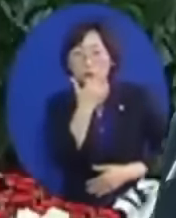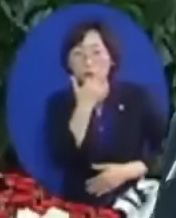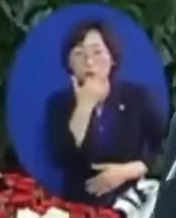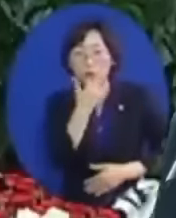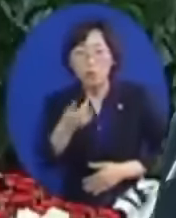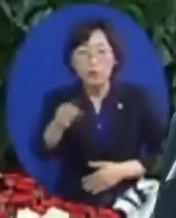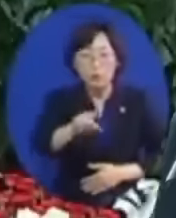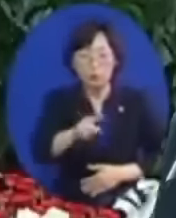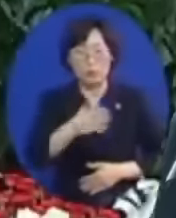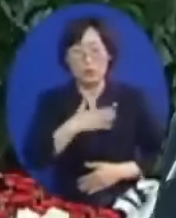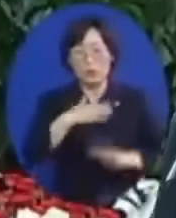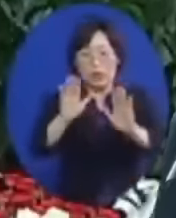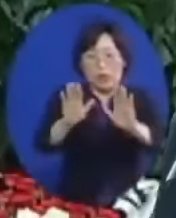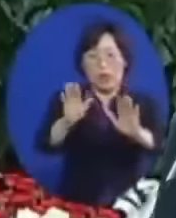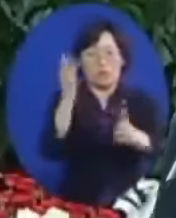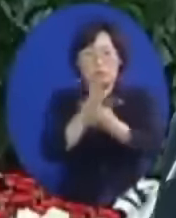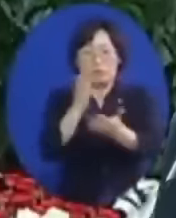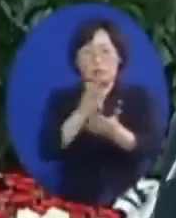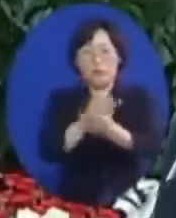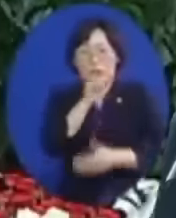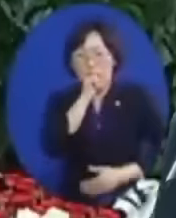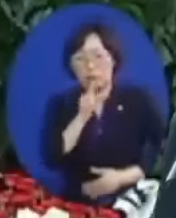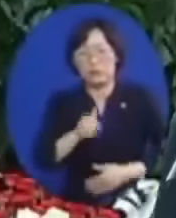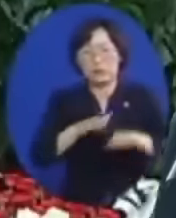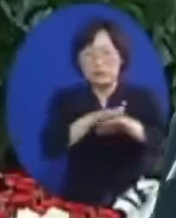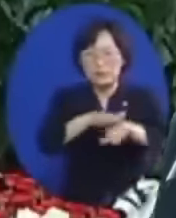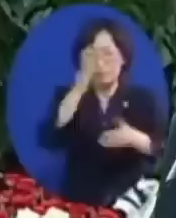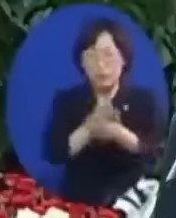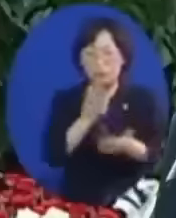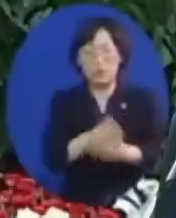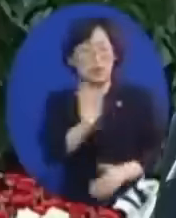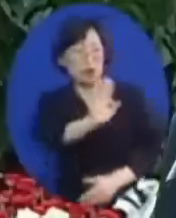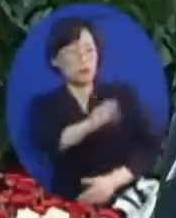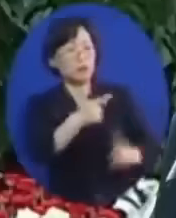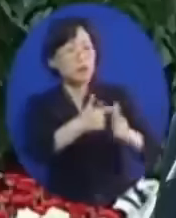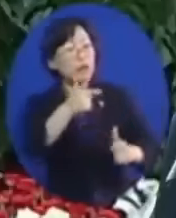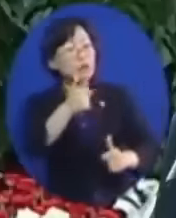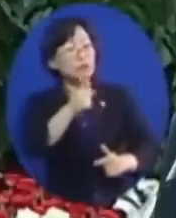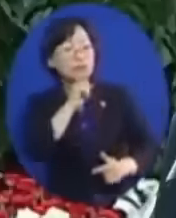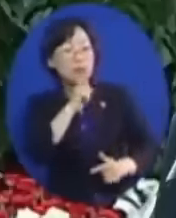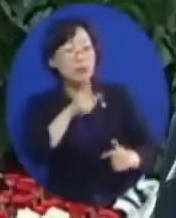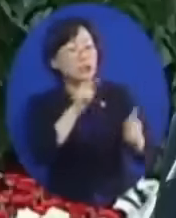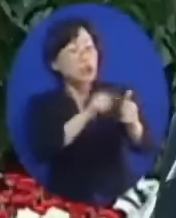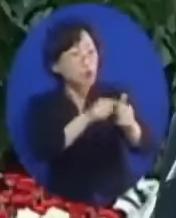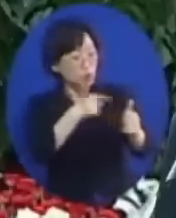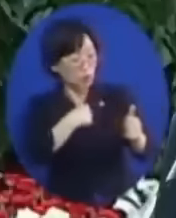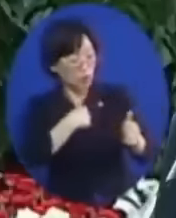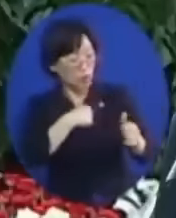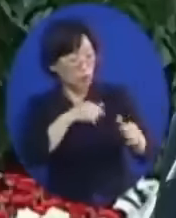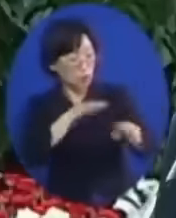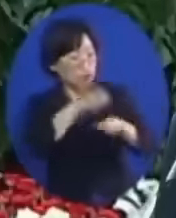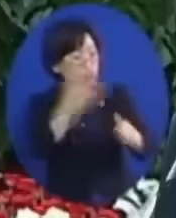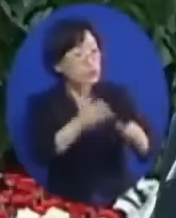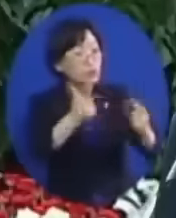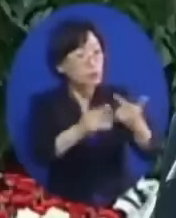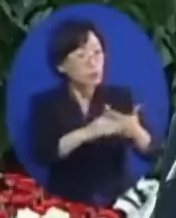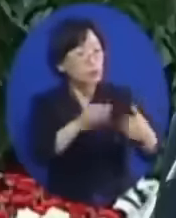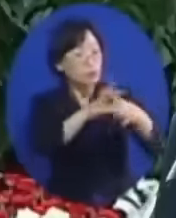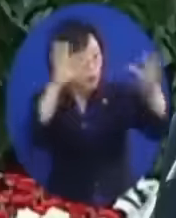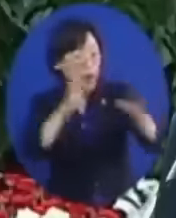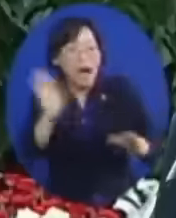베드로가 주님 절대 내 발을 못 씻깁니다. 예수님께서 내가 너 발을 못 씻기면 너는 나와 상관이 없다. 그럼 머리도